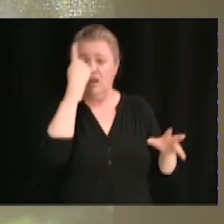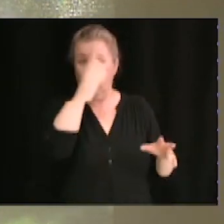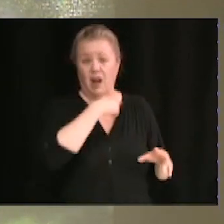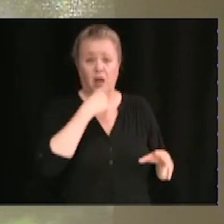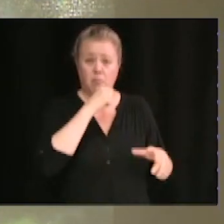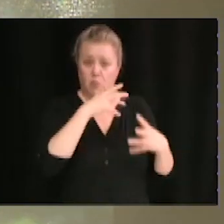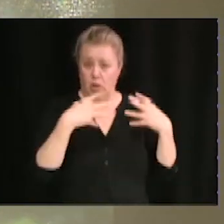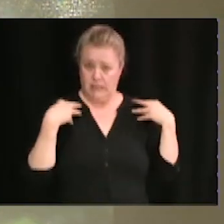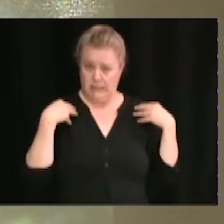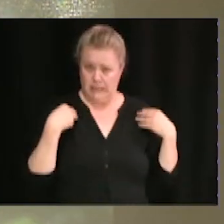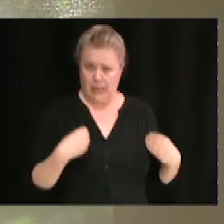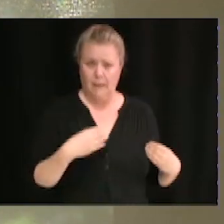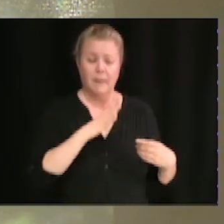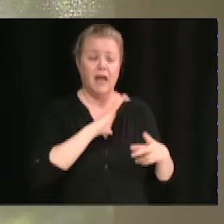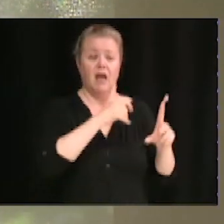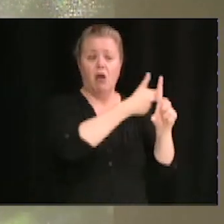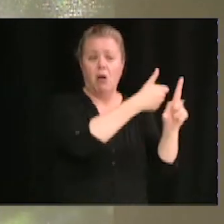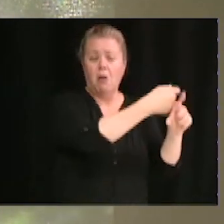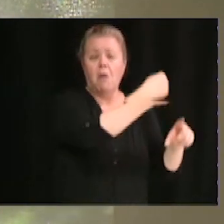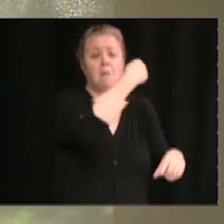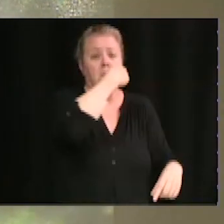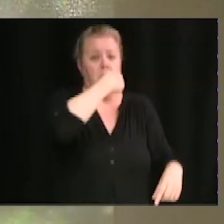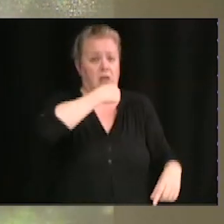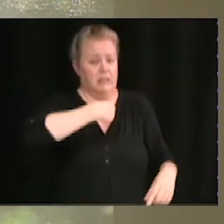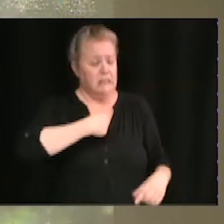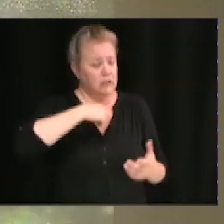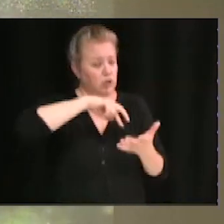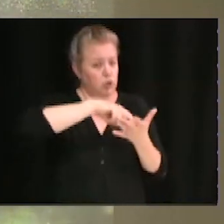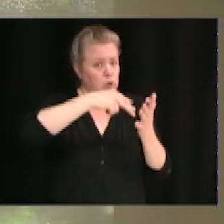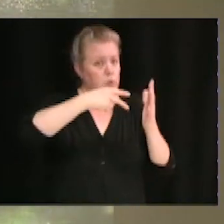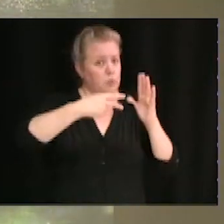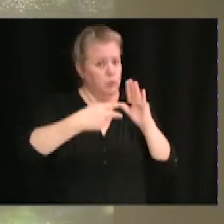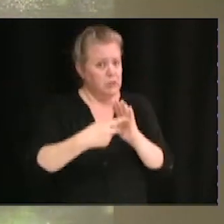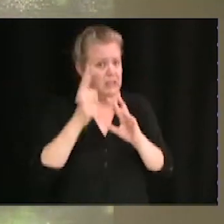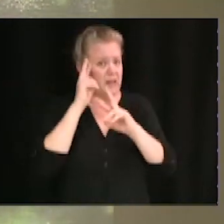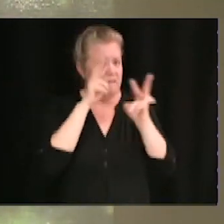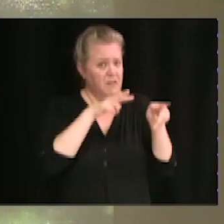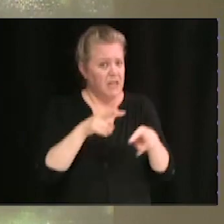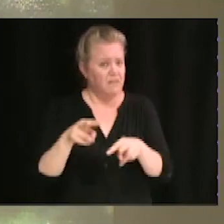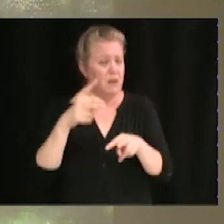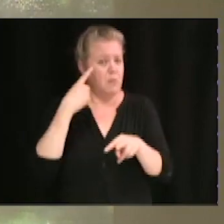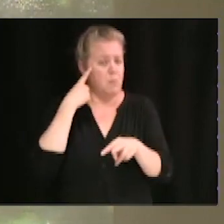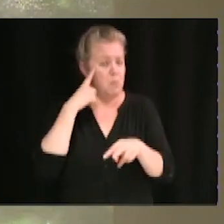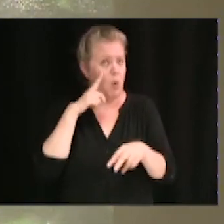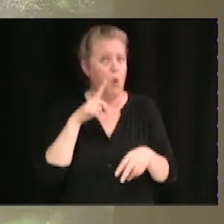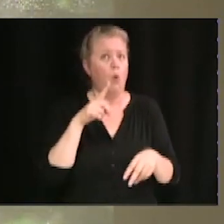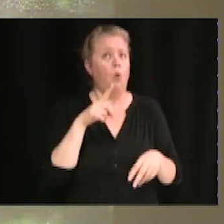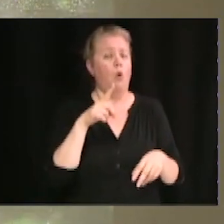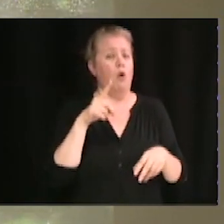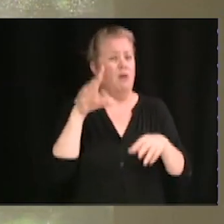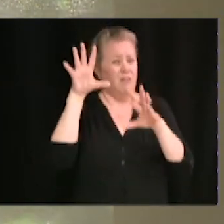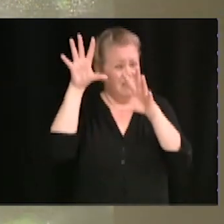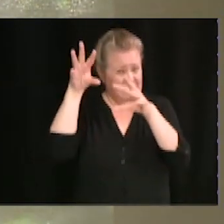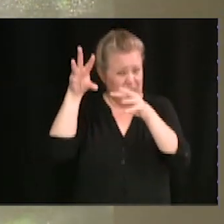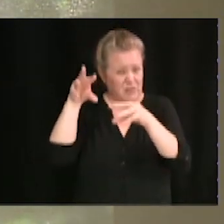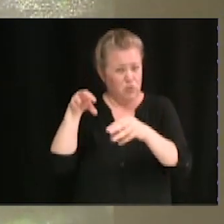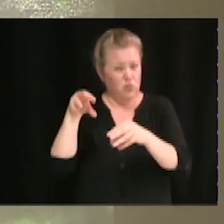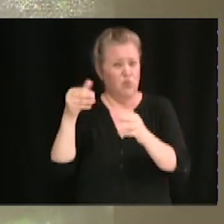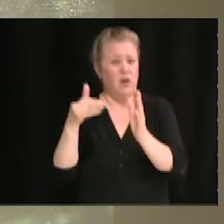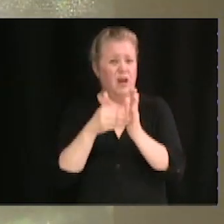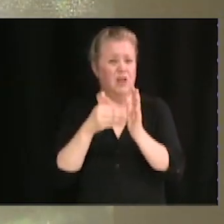'avait dit qu'on allait tenter de revérifier pour, en fait, plus que ça, mais d'atténuer encore plus